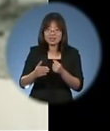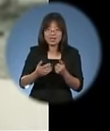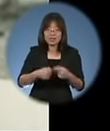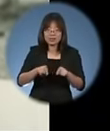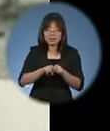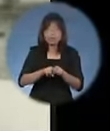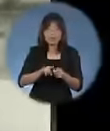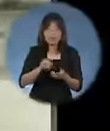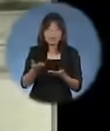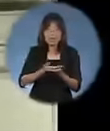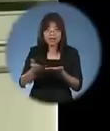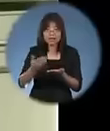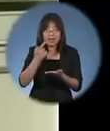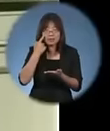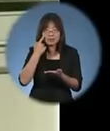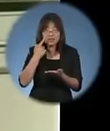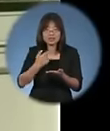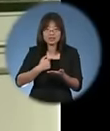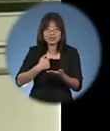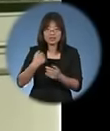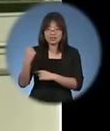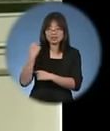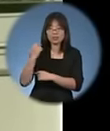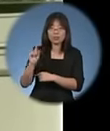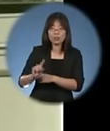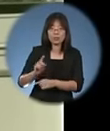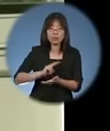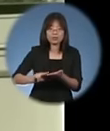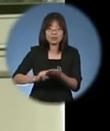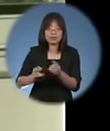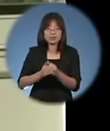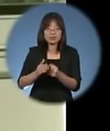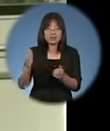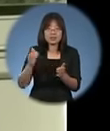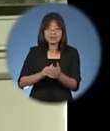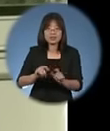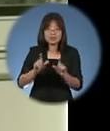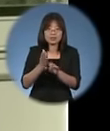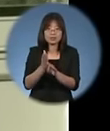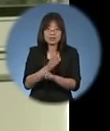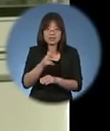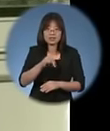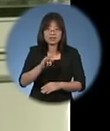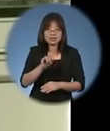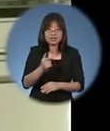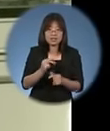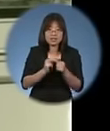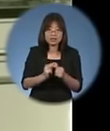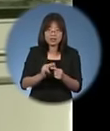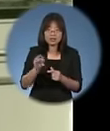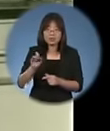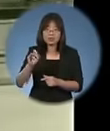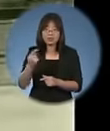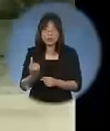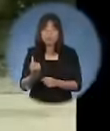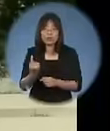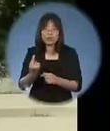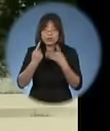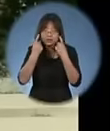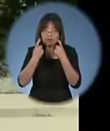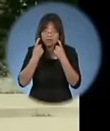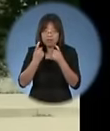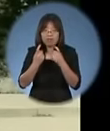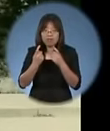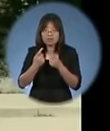내가 할 수 있는 것은 만화니까. 예. 그래서 도착하는 달부터 시관이야 뭐 병호의 모험을 연재하기 시작한 거죠.